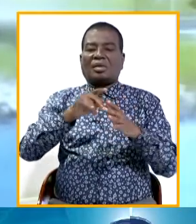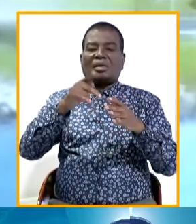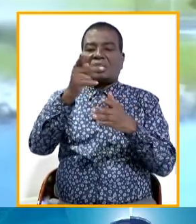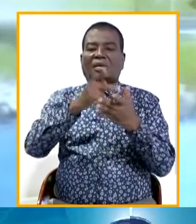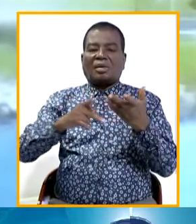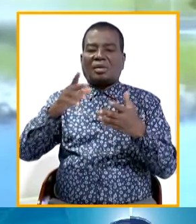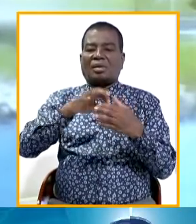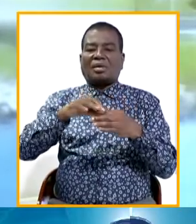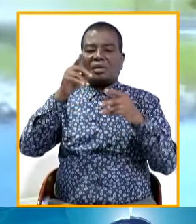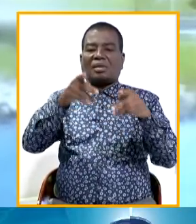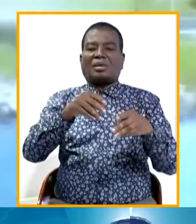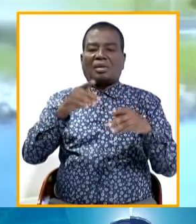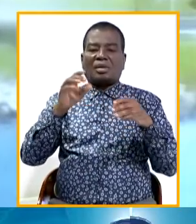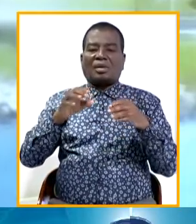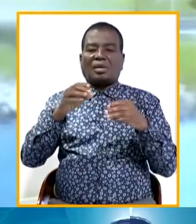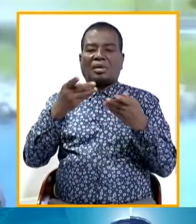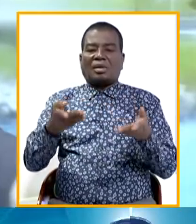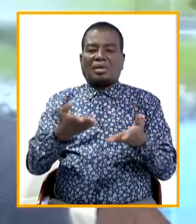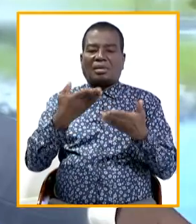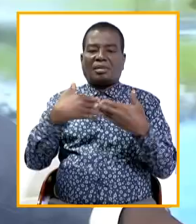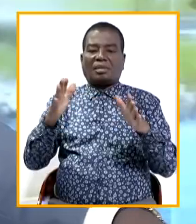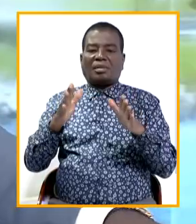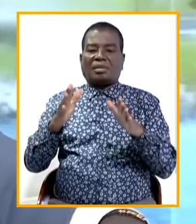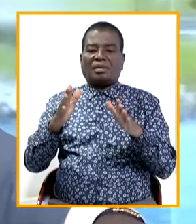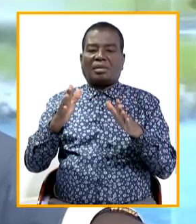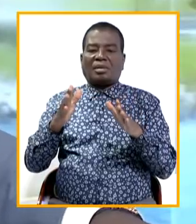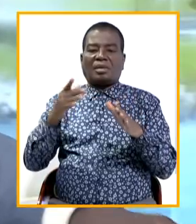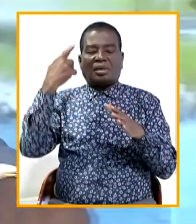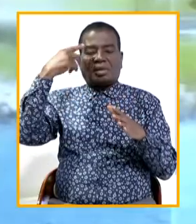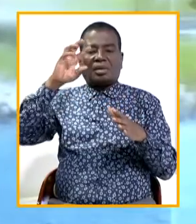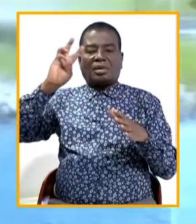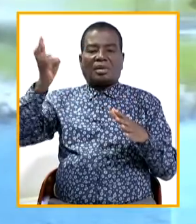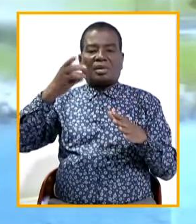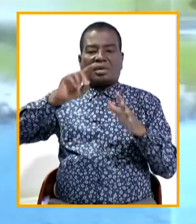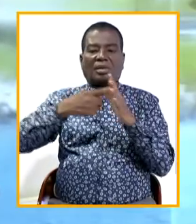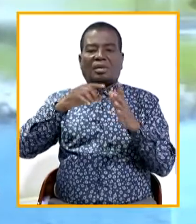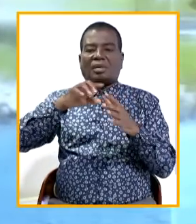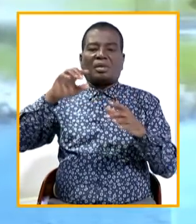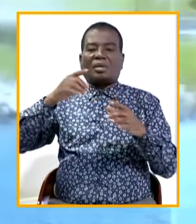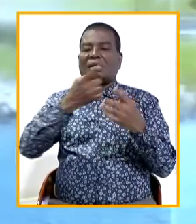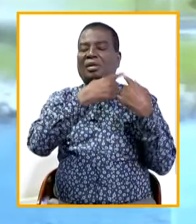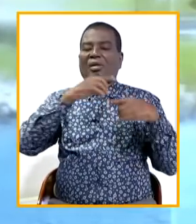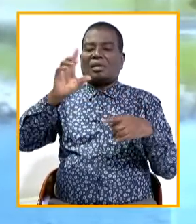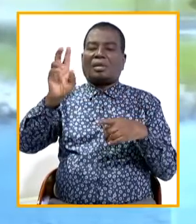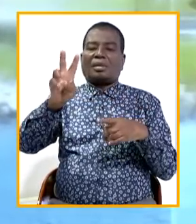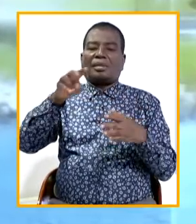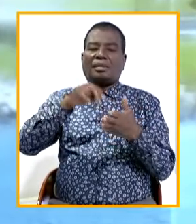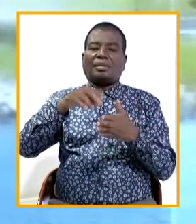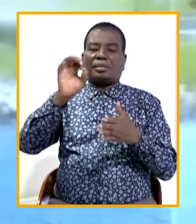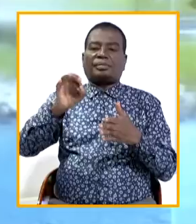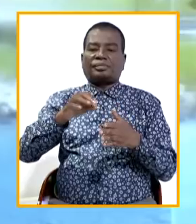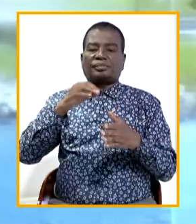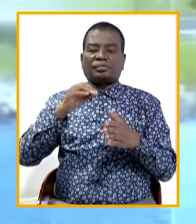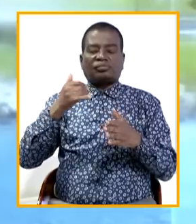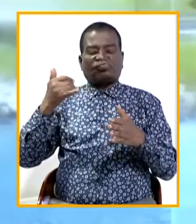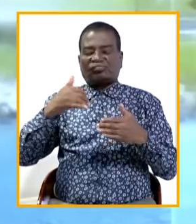le dépôt des dossiers de candidature est bien tourné. Pour la sixième fois depuis 2009, la Côte d'Ivoire est victime d'une